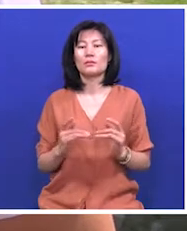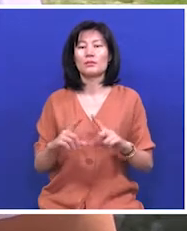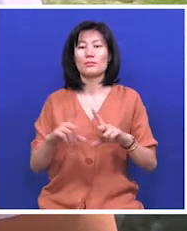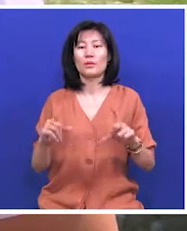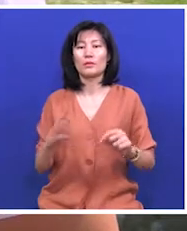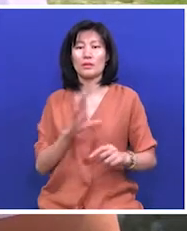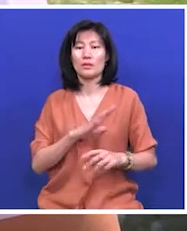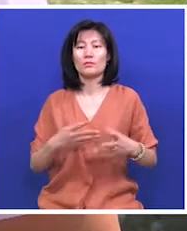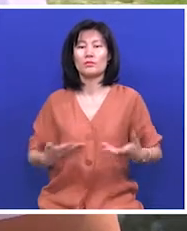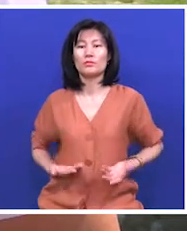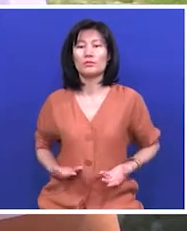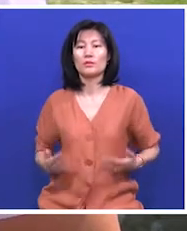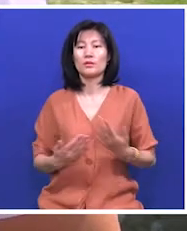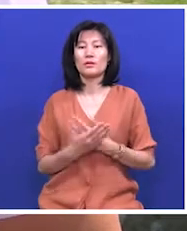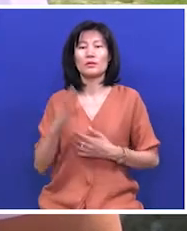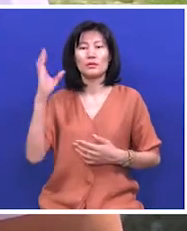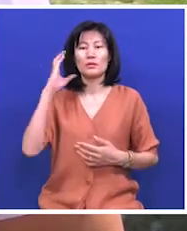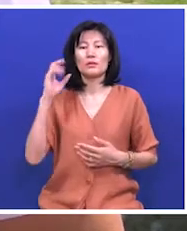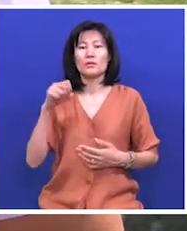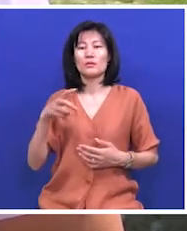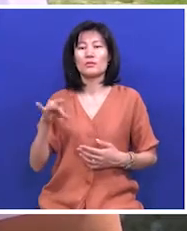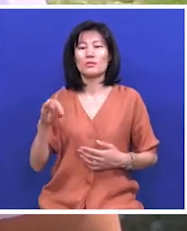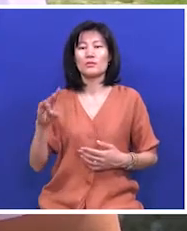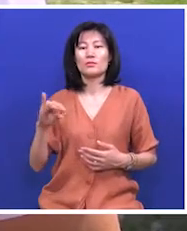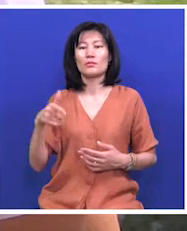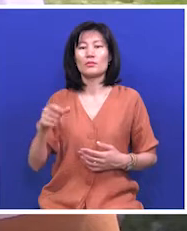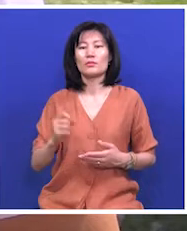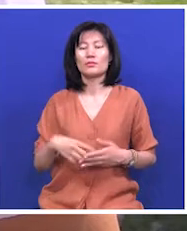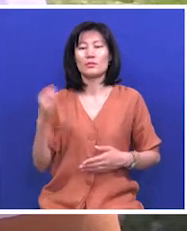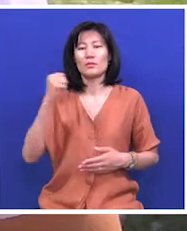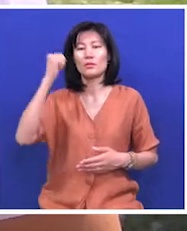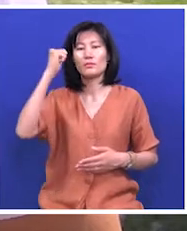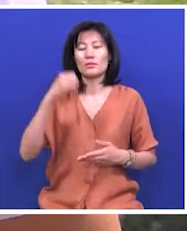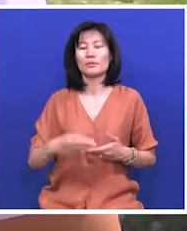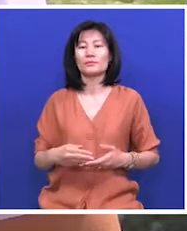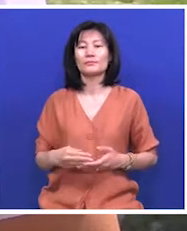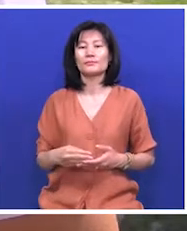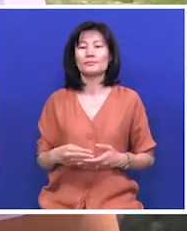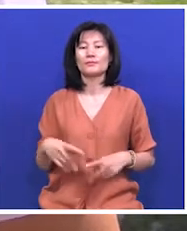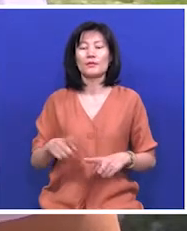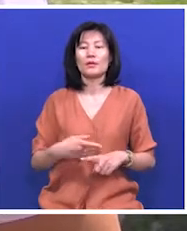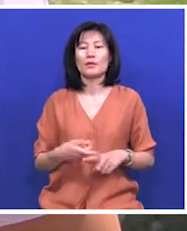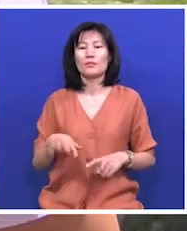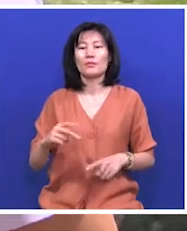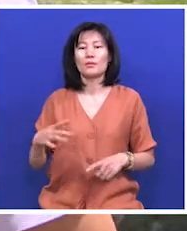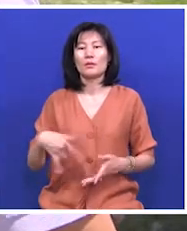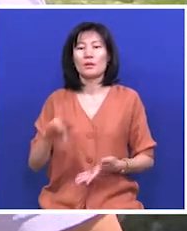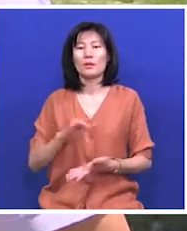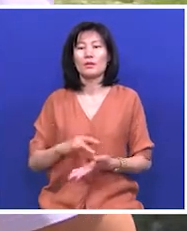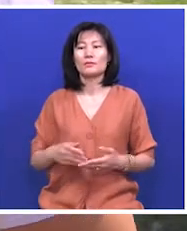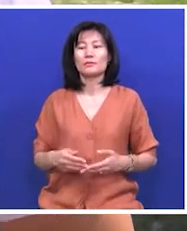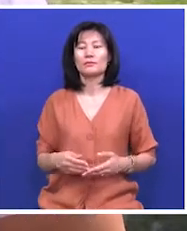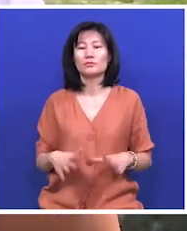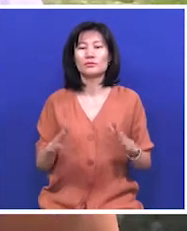жатырмыз қазір. Жаңа естік әйтеуір осы мына елбасына, Нұр Отанға рахмет. Осы мына Мырзакент